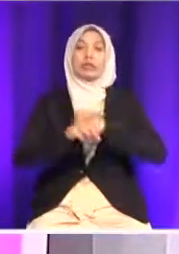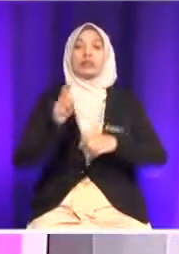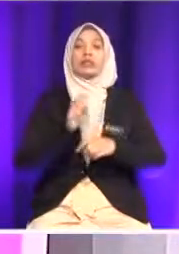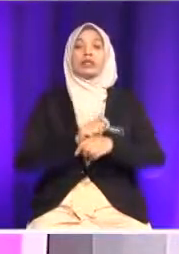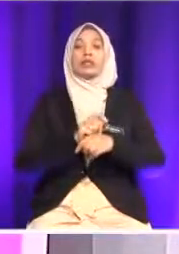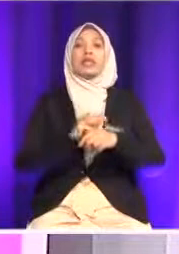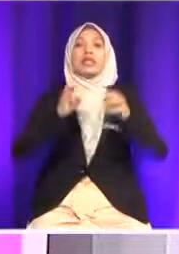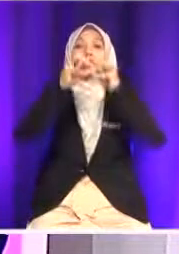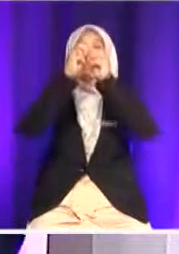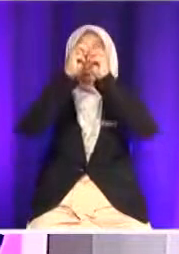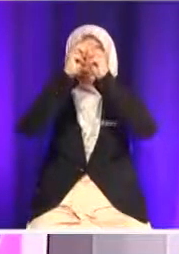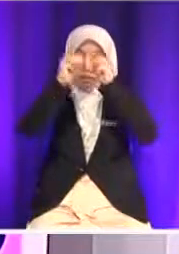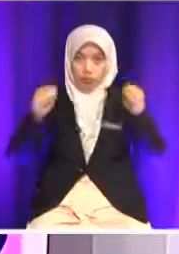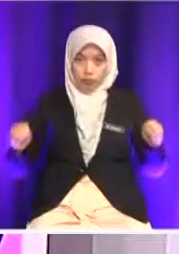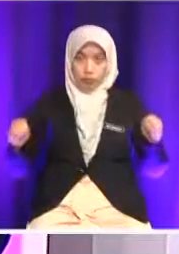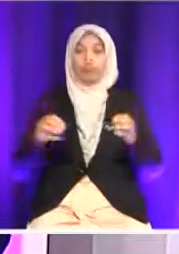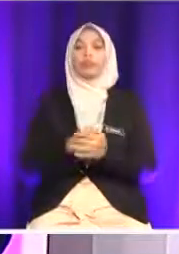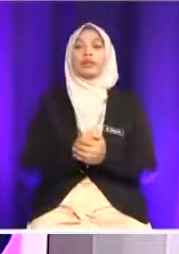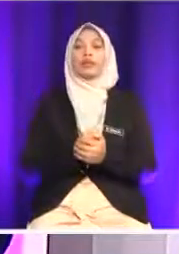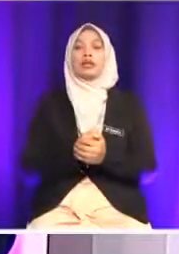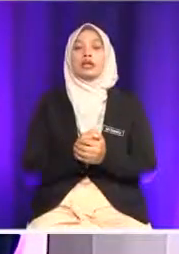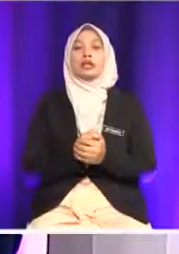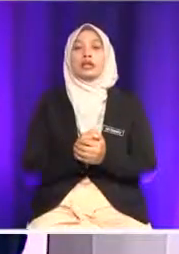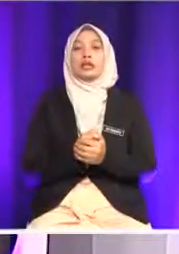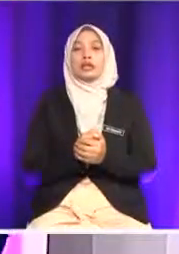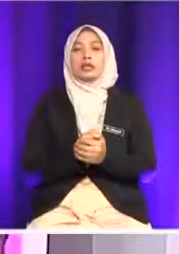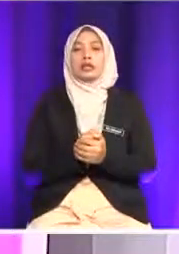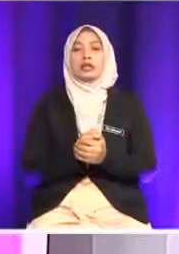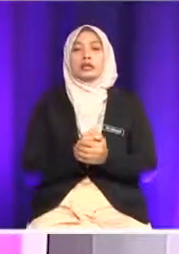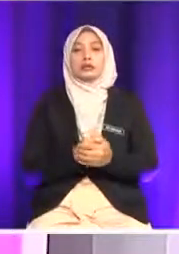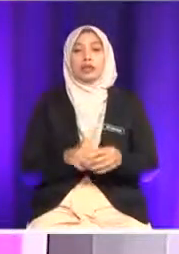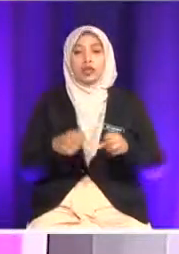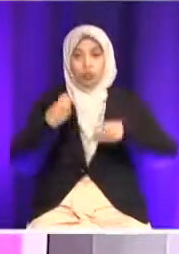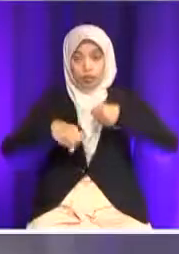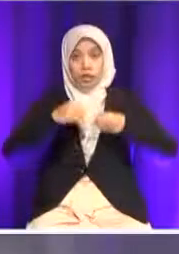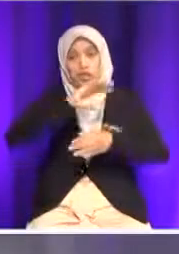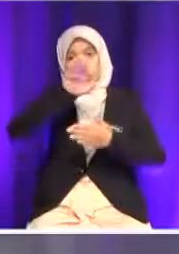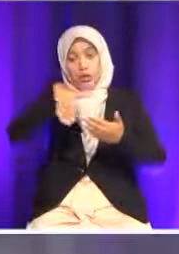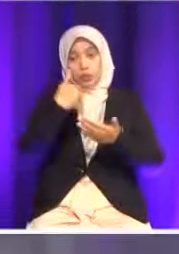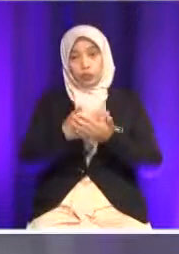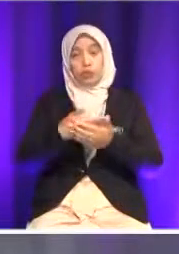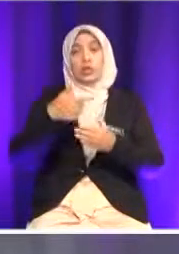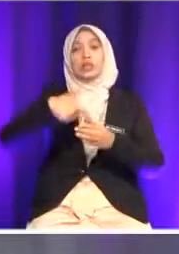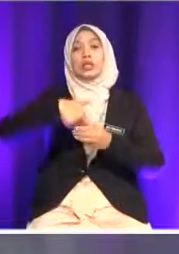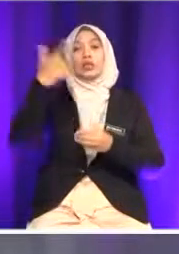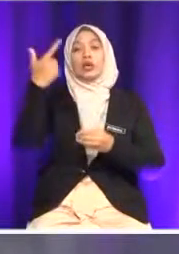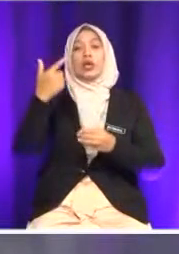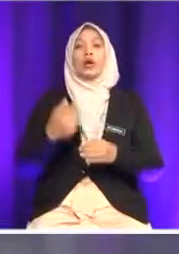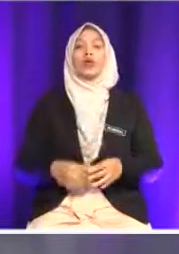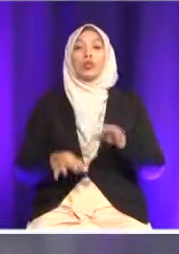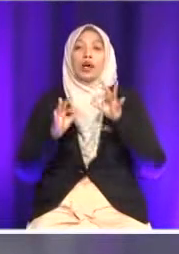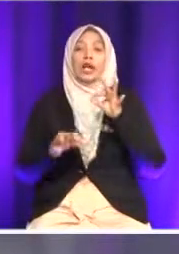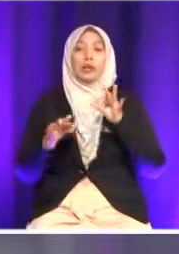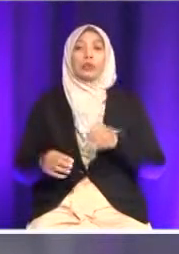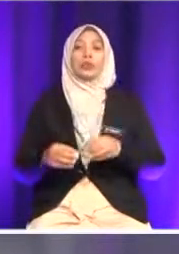mungkin ada tapi kebanyakan adalah walaupun di dalam stadium contohnya masih